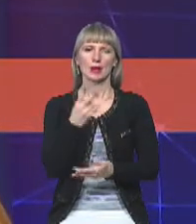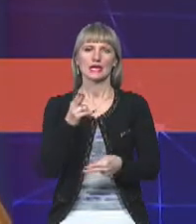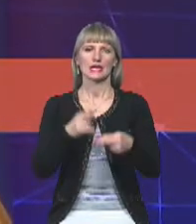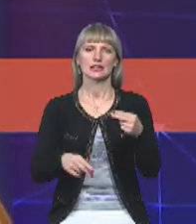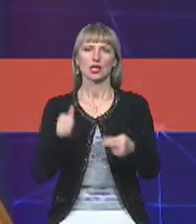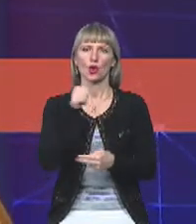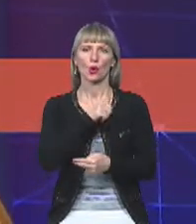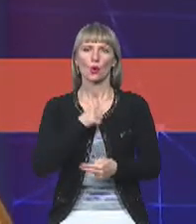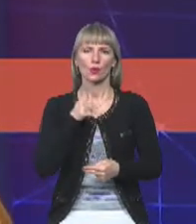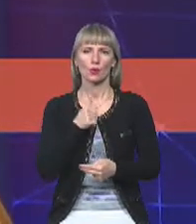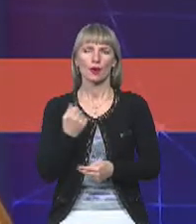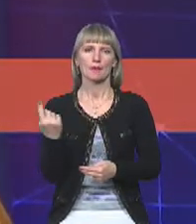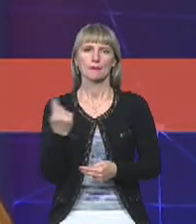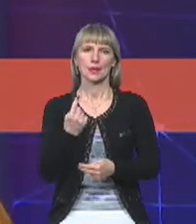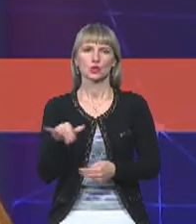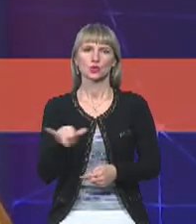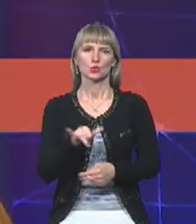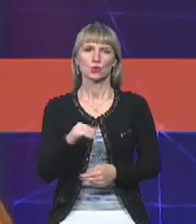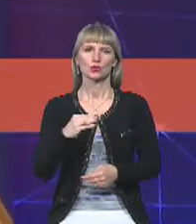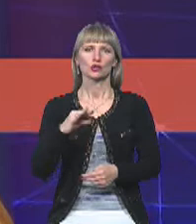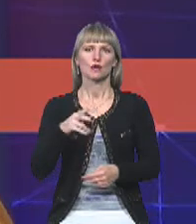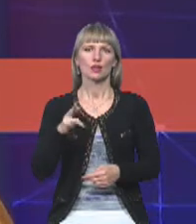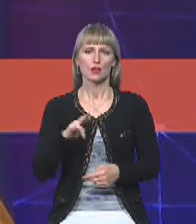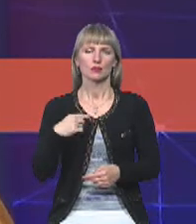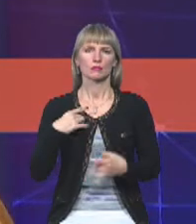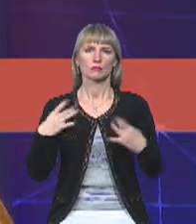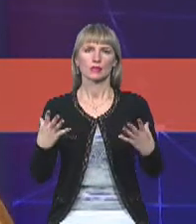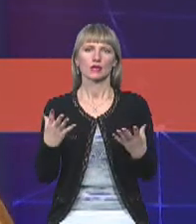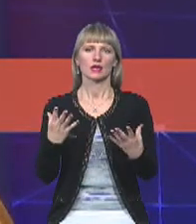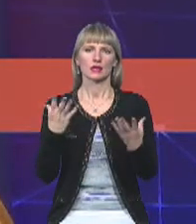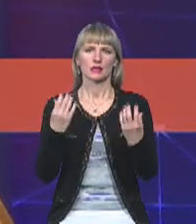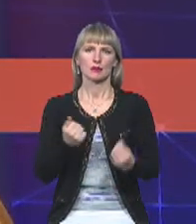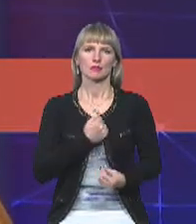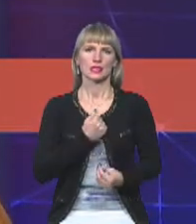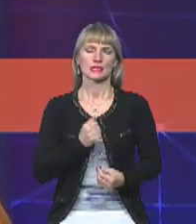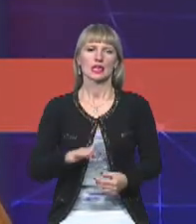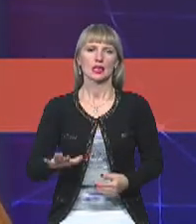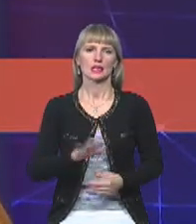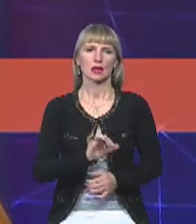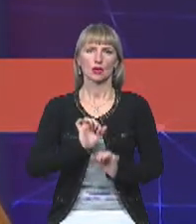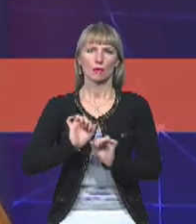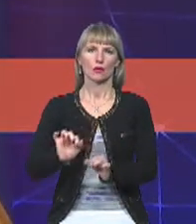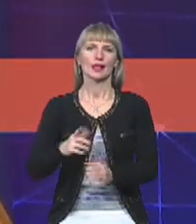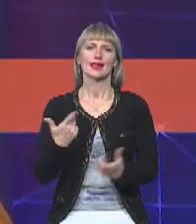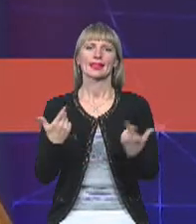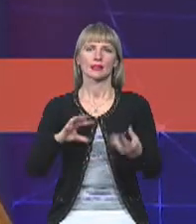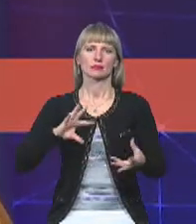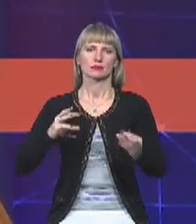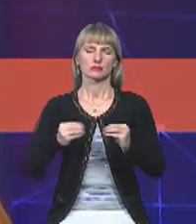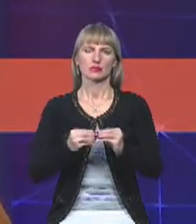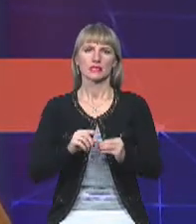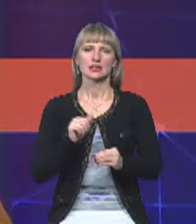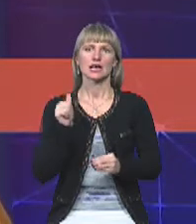року, в перша субота жовтня, визначаємо День бійця територіальної оборони, де проводять підсумкові за